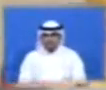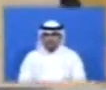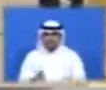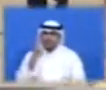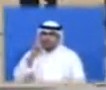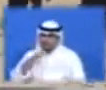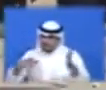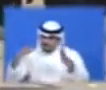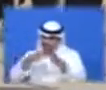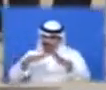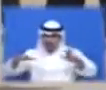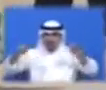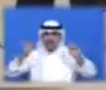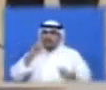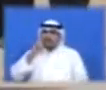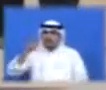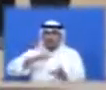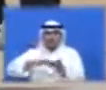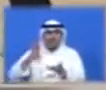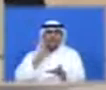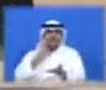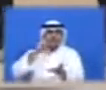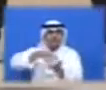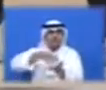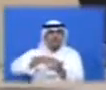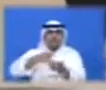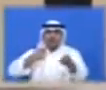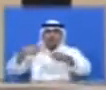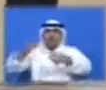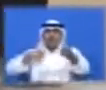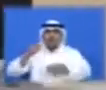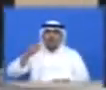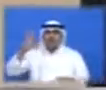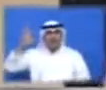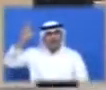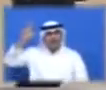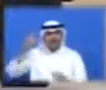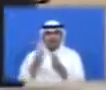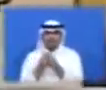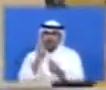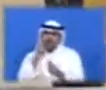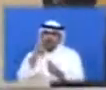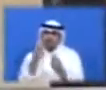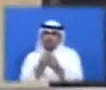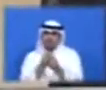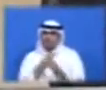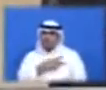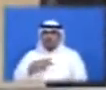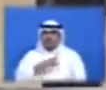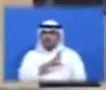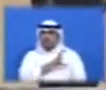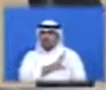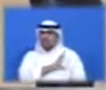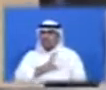هذا التمرين في منطقة أسواق القرين بمشاركة وزارة الداخلية، وزارة الدفاع، الحرس الوطني،